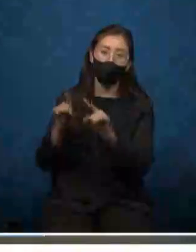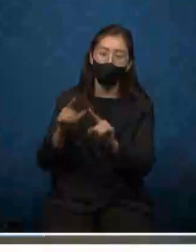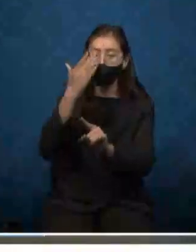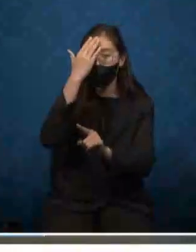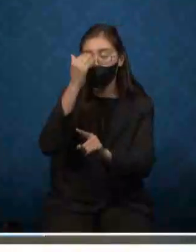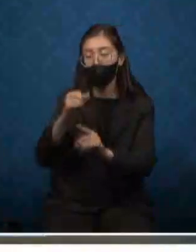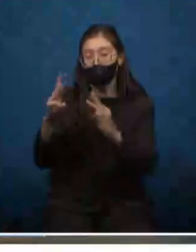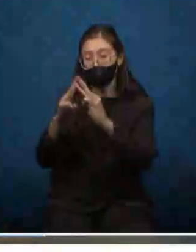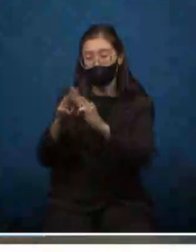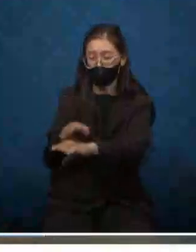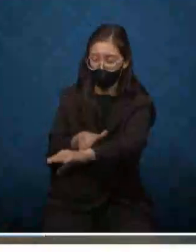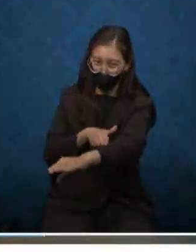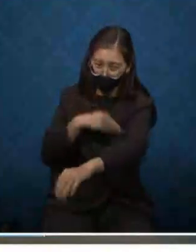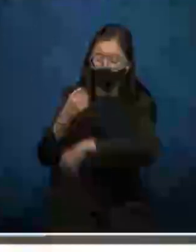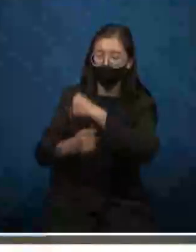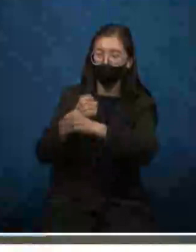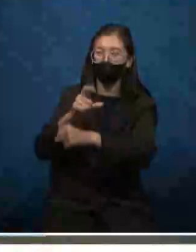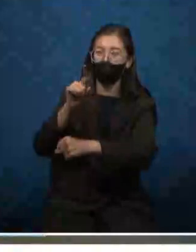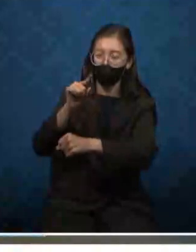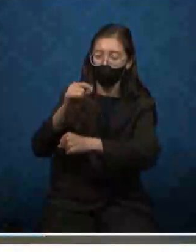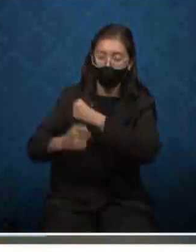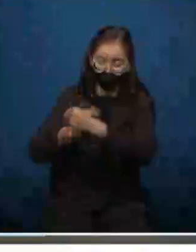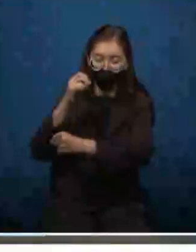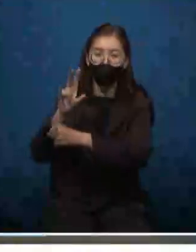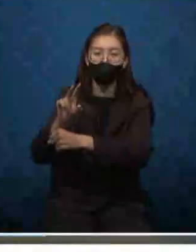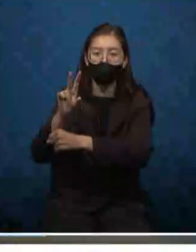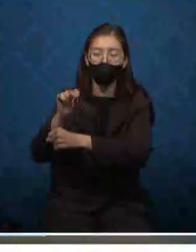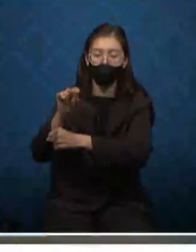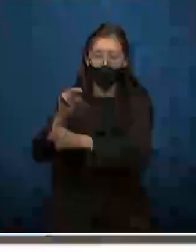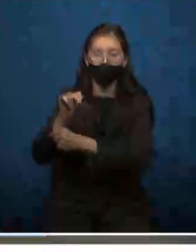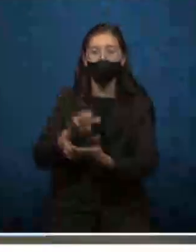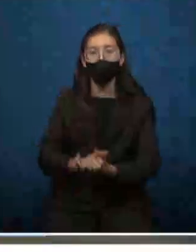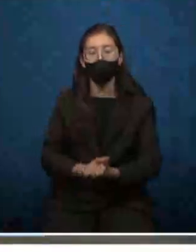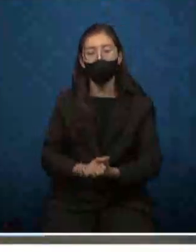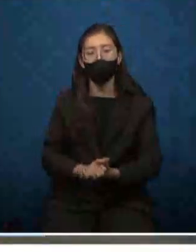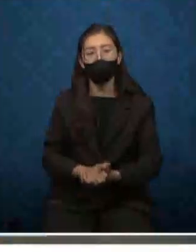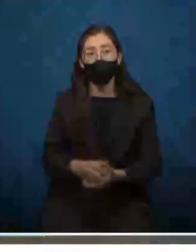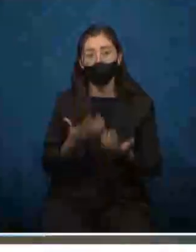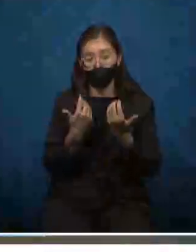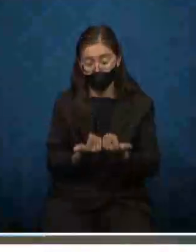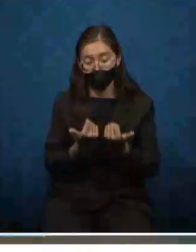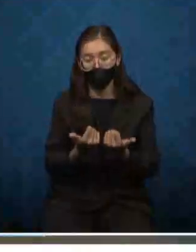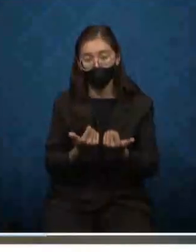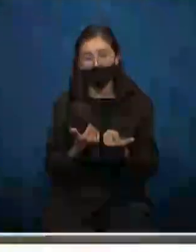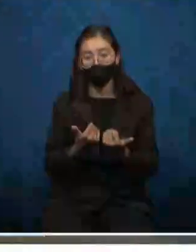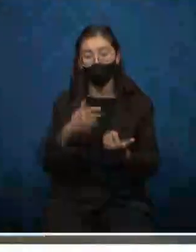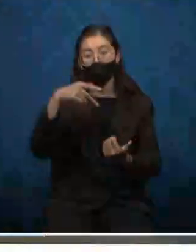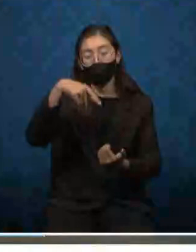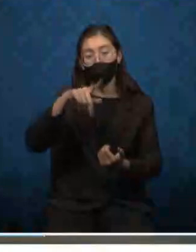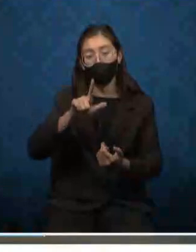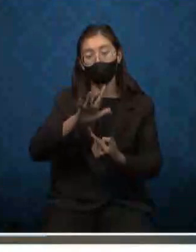และวามี Tapu แง Hah